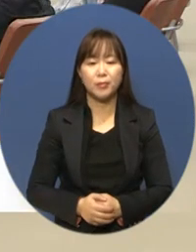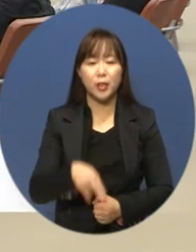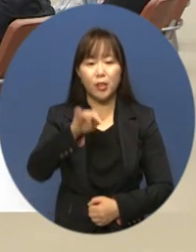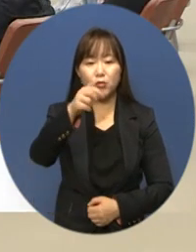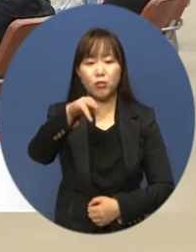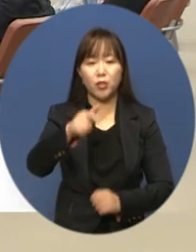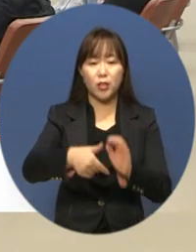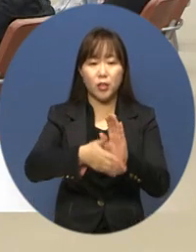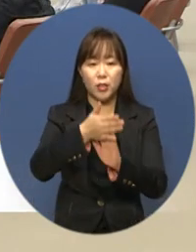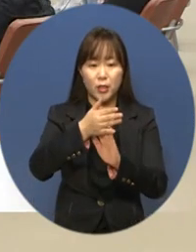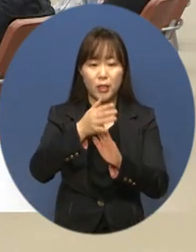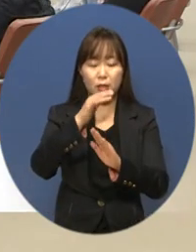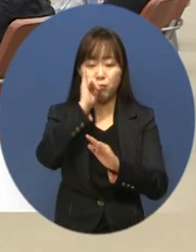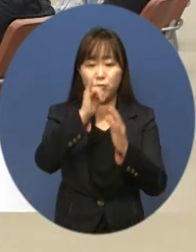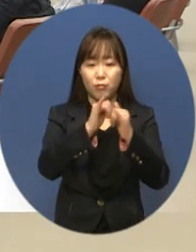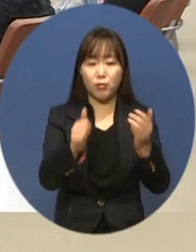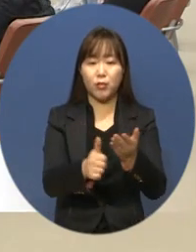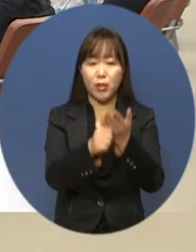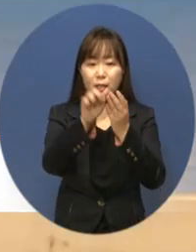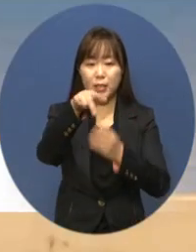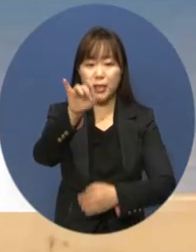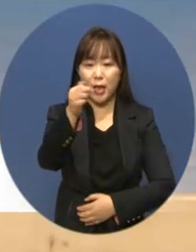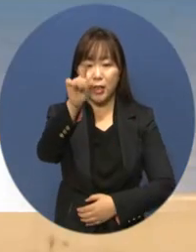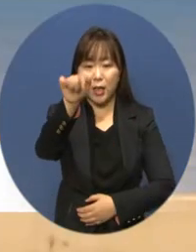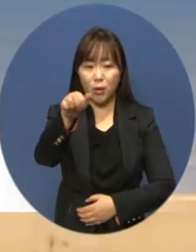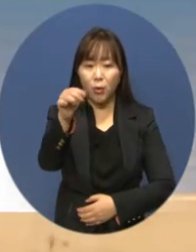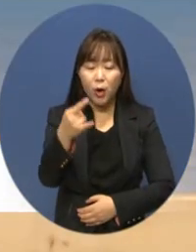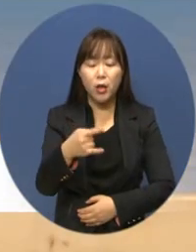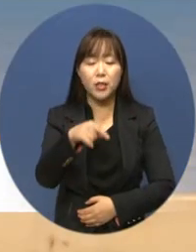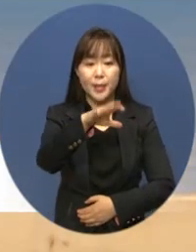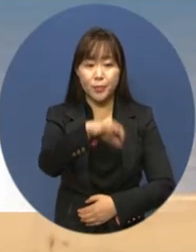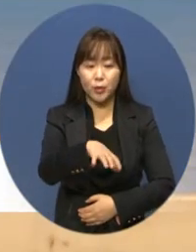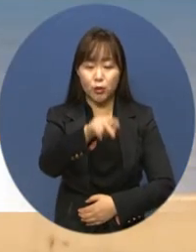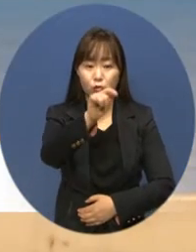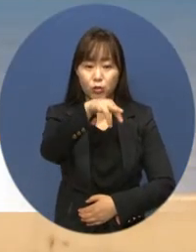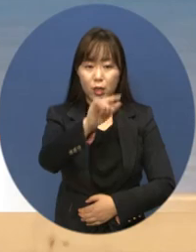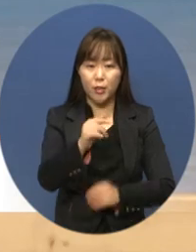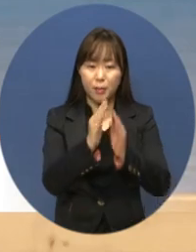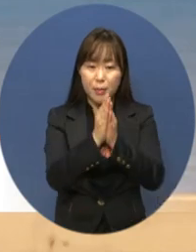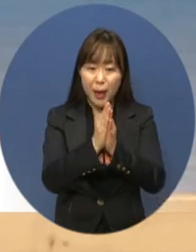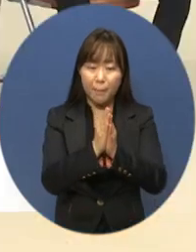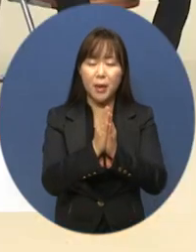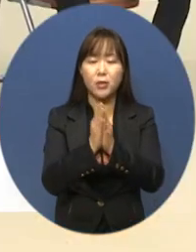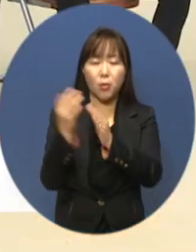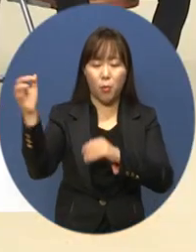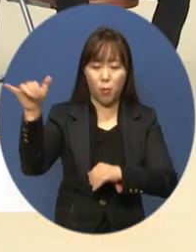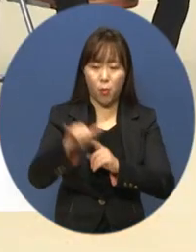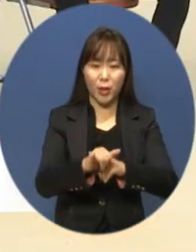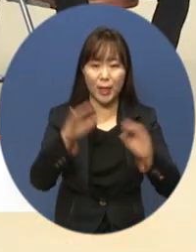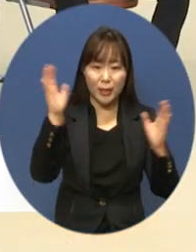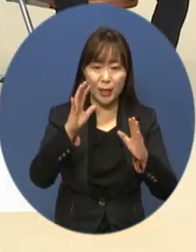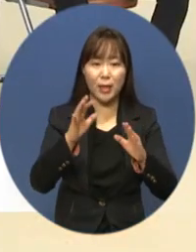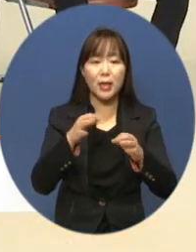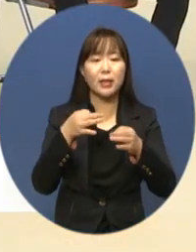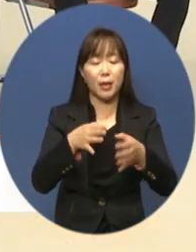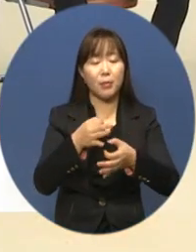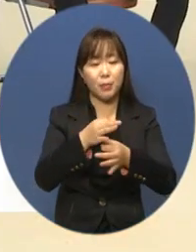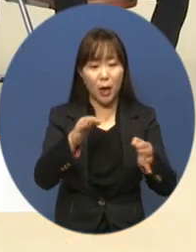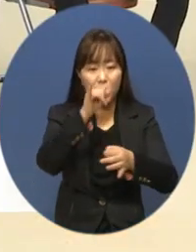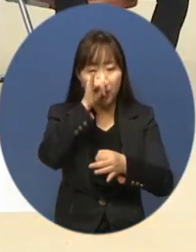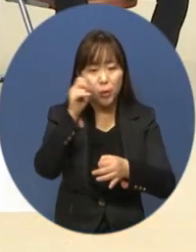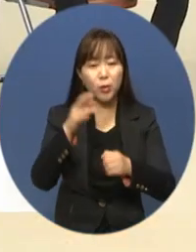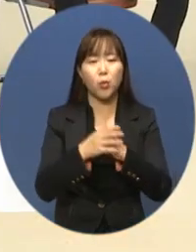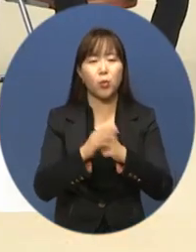순천시 인재육성장학회가 지난 12일 순천에서 유학 중인 미얀마 유학생들에게 장학금을 전달하고